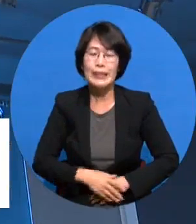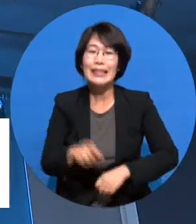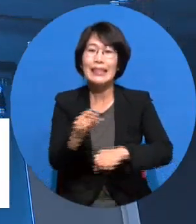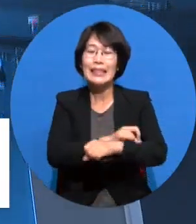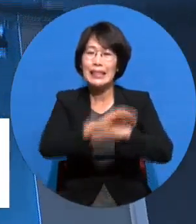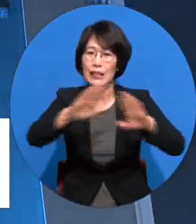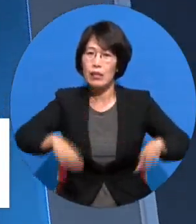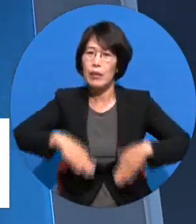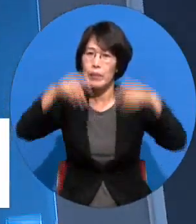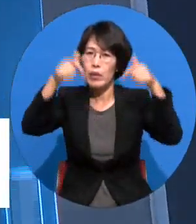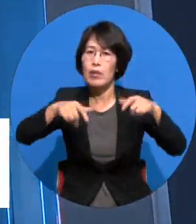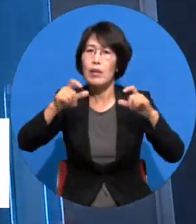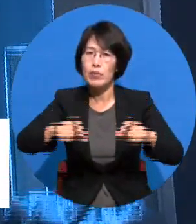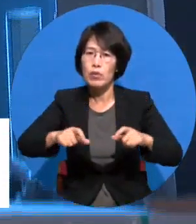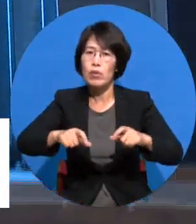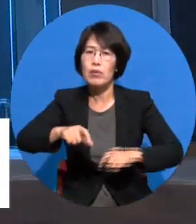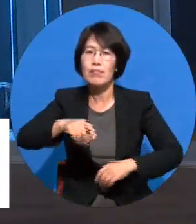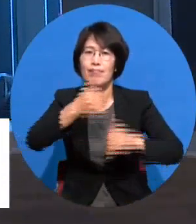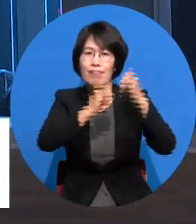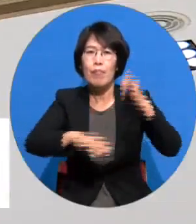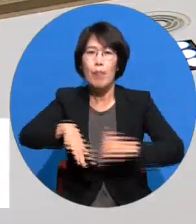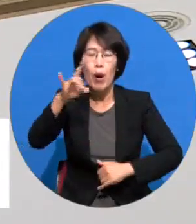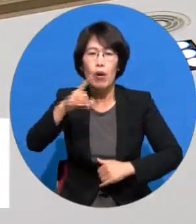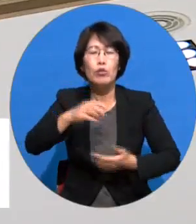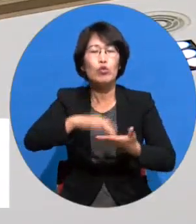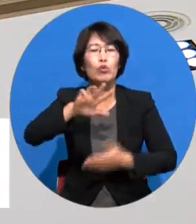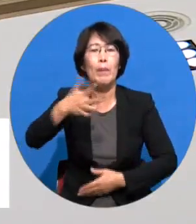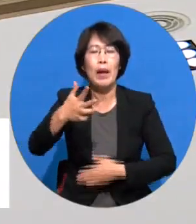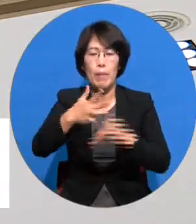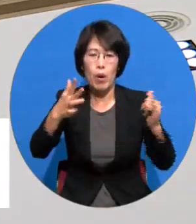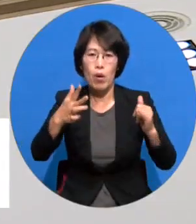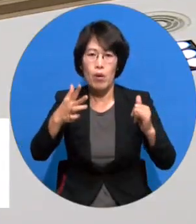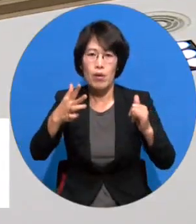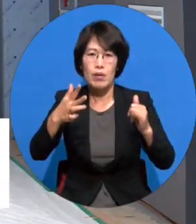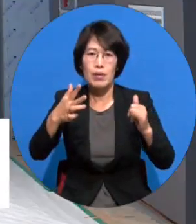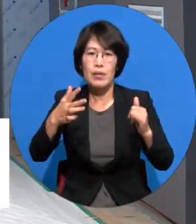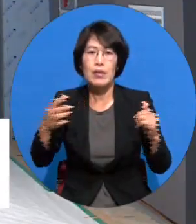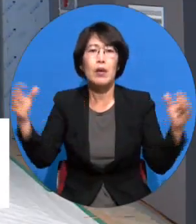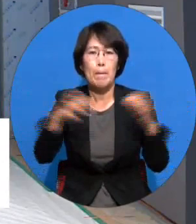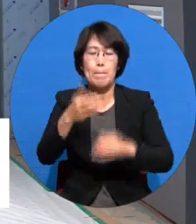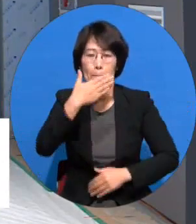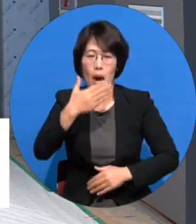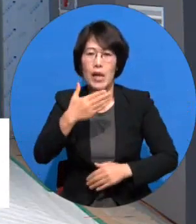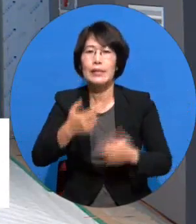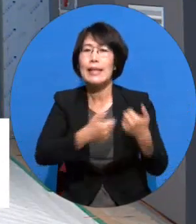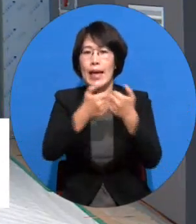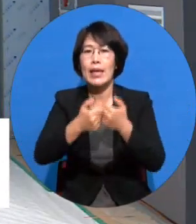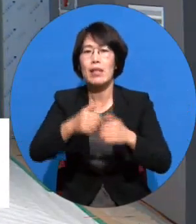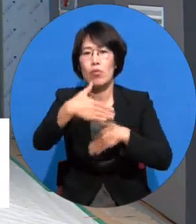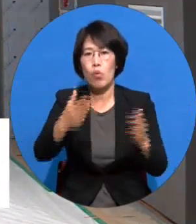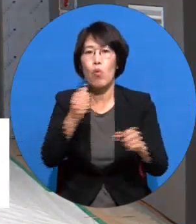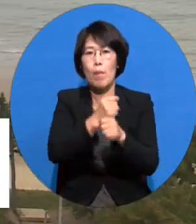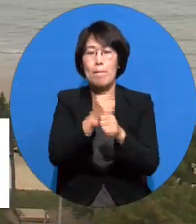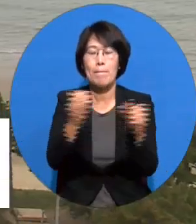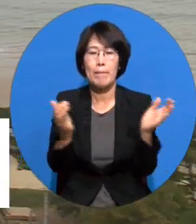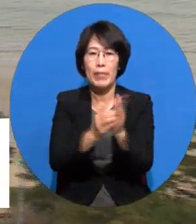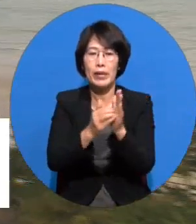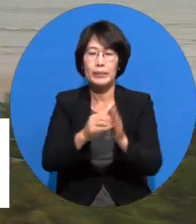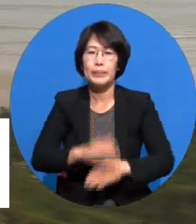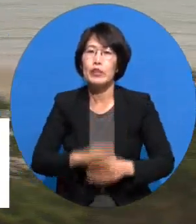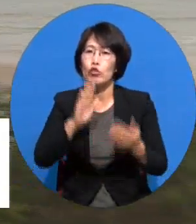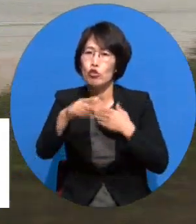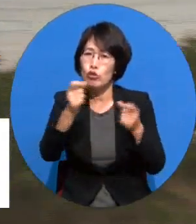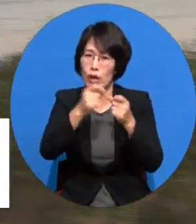특히 전남 서남권에는 없는 800명 수용 가능한 대형 컨벤션 시설을 품고 있습니다.